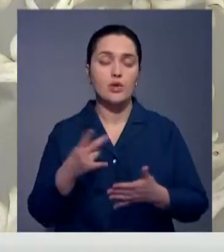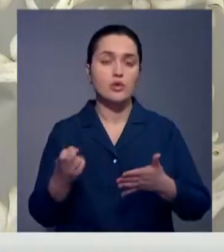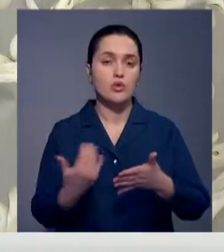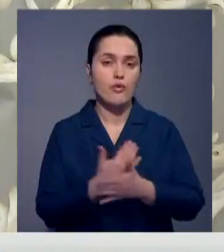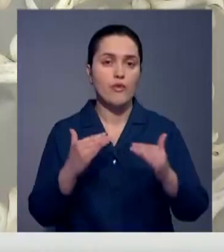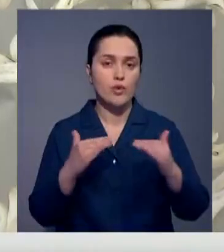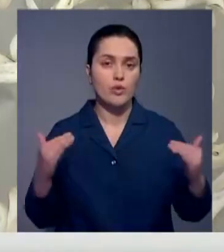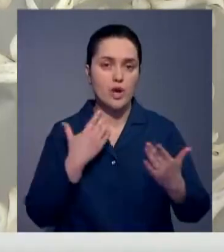уровень